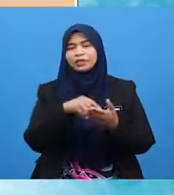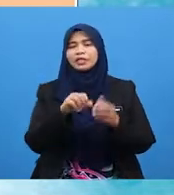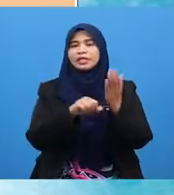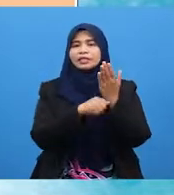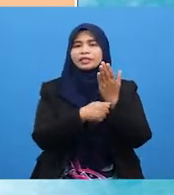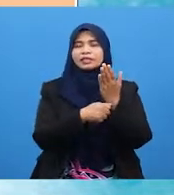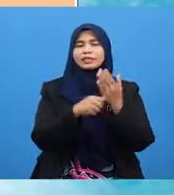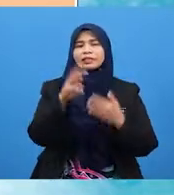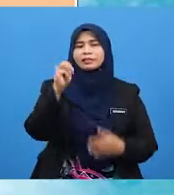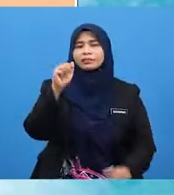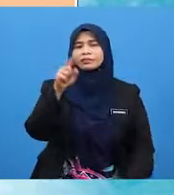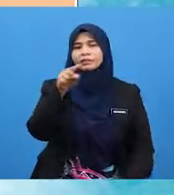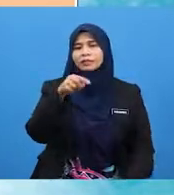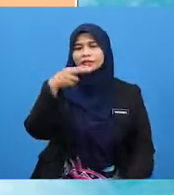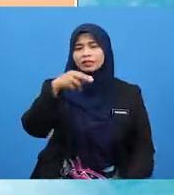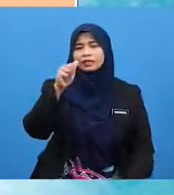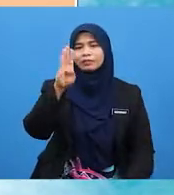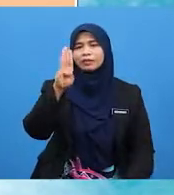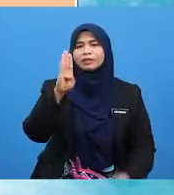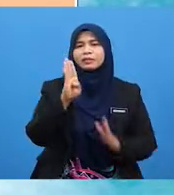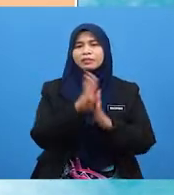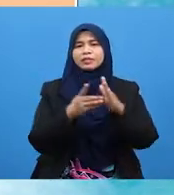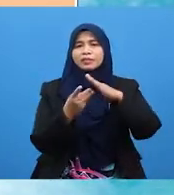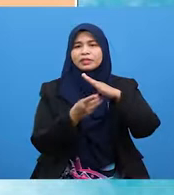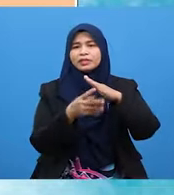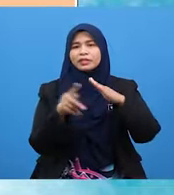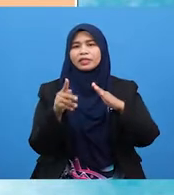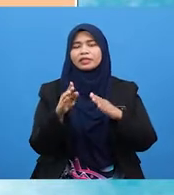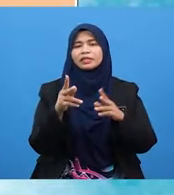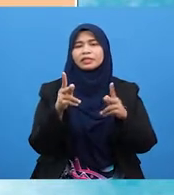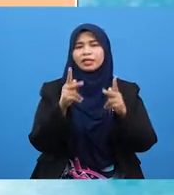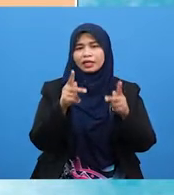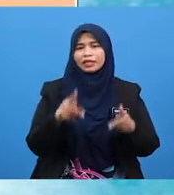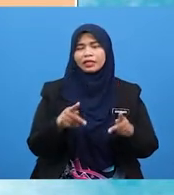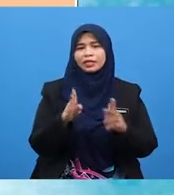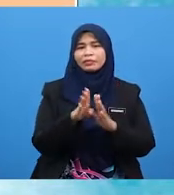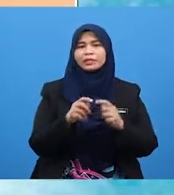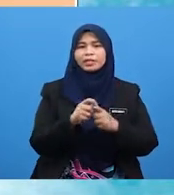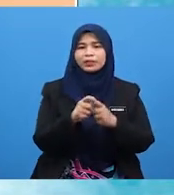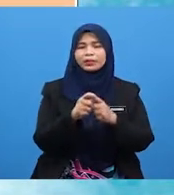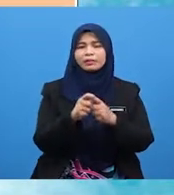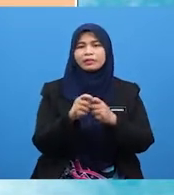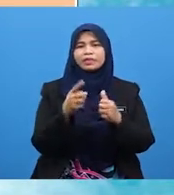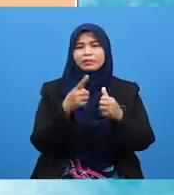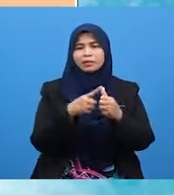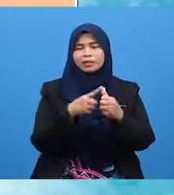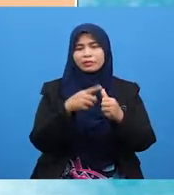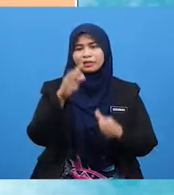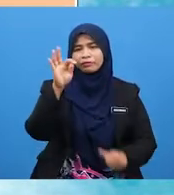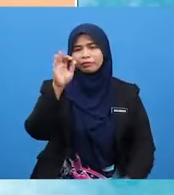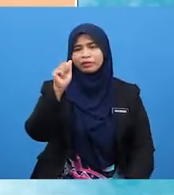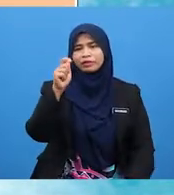ini berdasarkan kaedah berikut. Pertama, fatwa para sahabat ataupun yang disebut